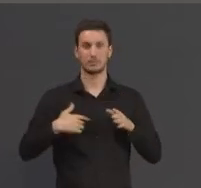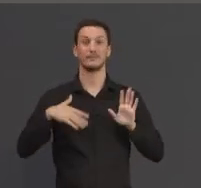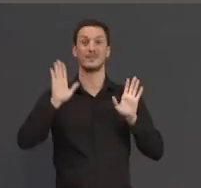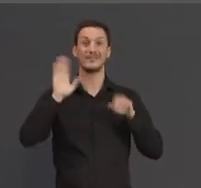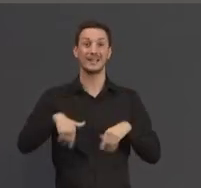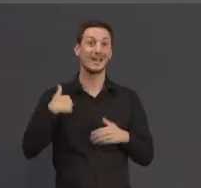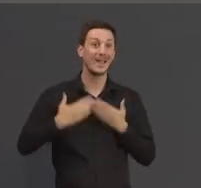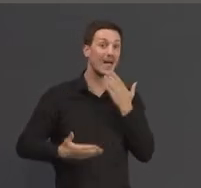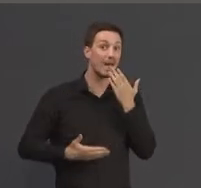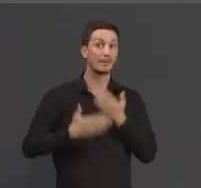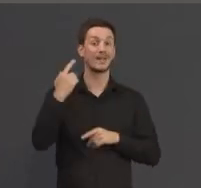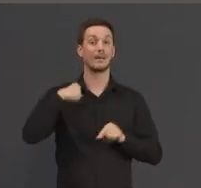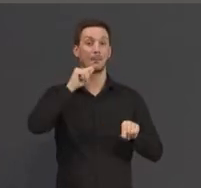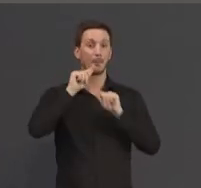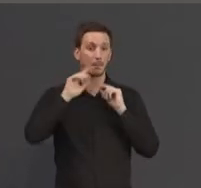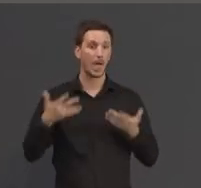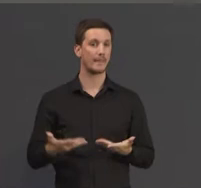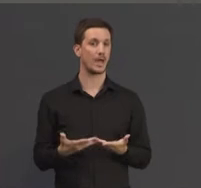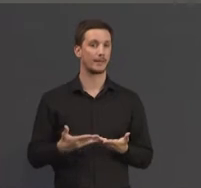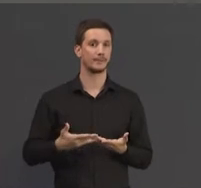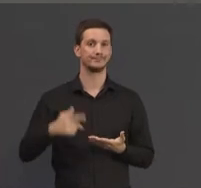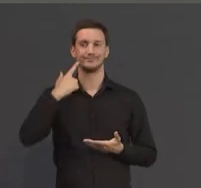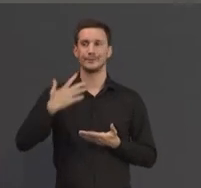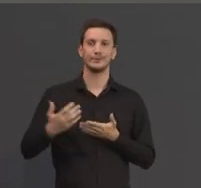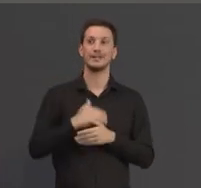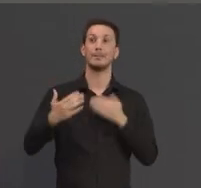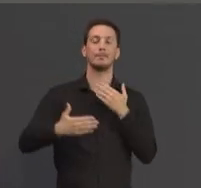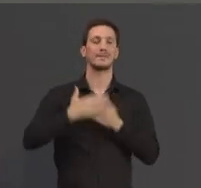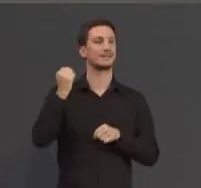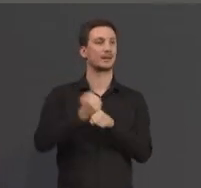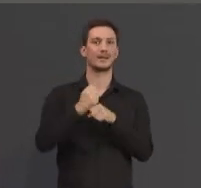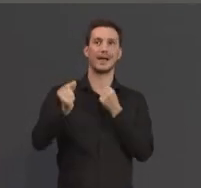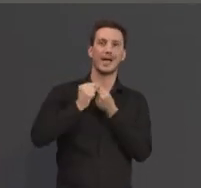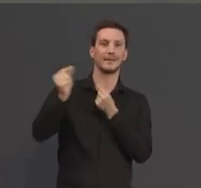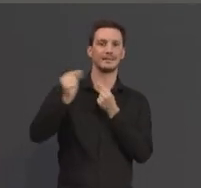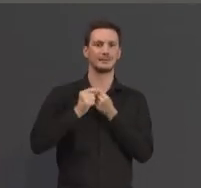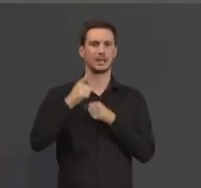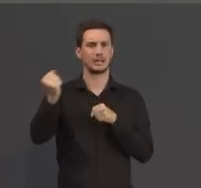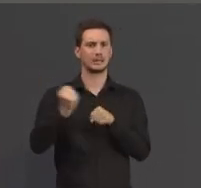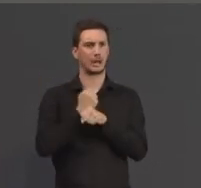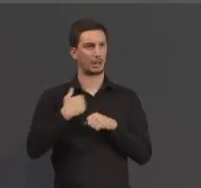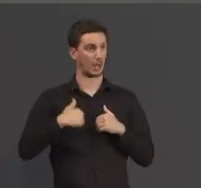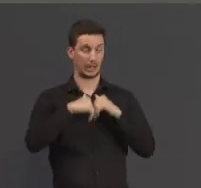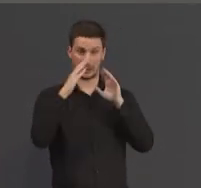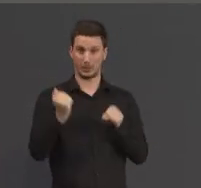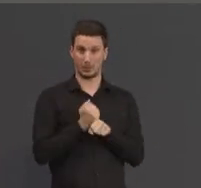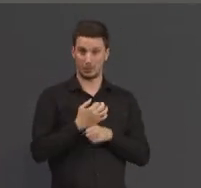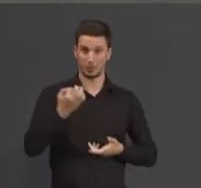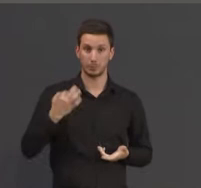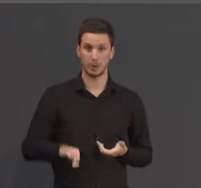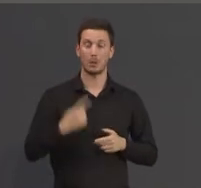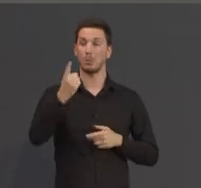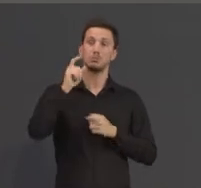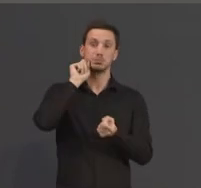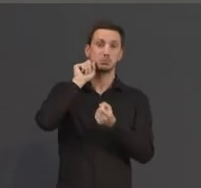quan va començar la pandèmia i tots vam començar a fer teletreball, és una feina que es pot fer molt bé des de casa, amb una trucada al